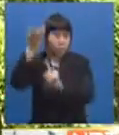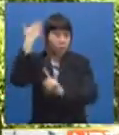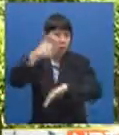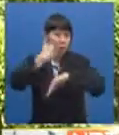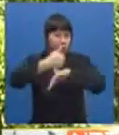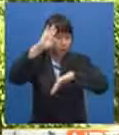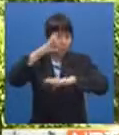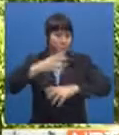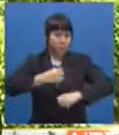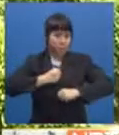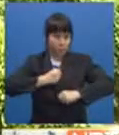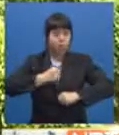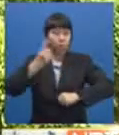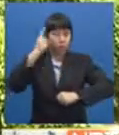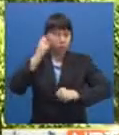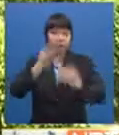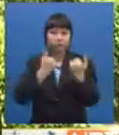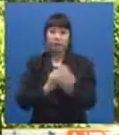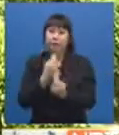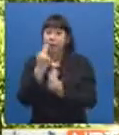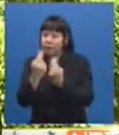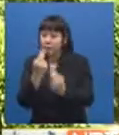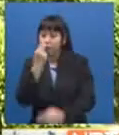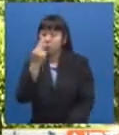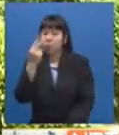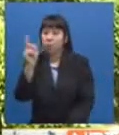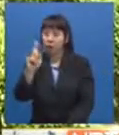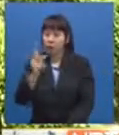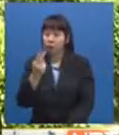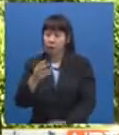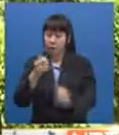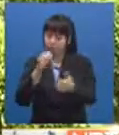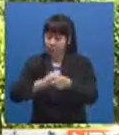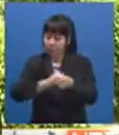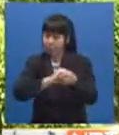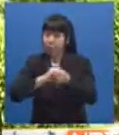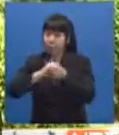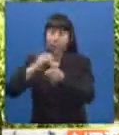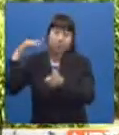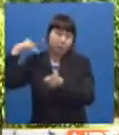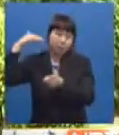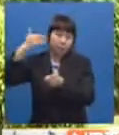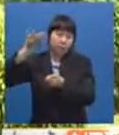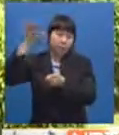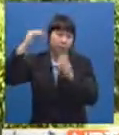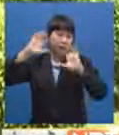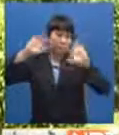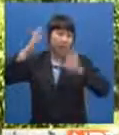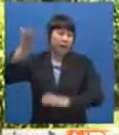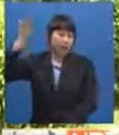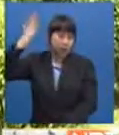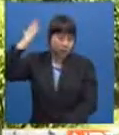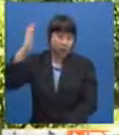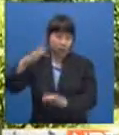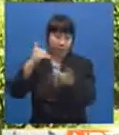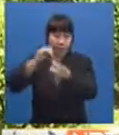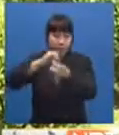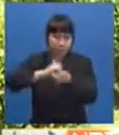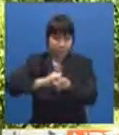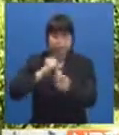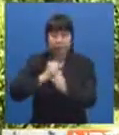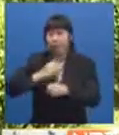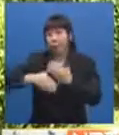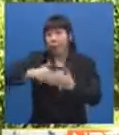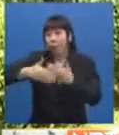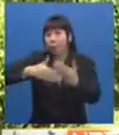ที่ไปเนี่ยไปเพื่อจะไปดูที่ว่ากรอบความร่วมมือที่เรามีต่อกันมาระยะเวลารัฐบาลที่ผ่านมาเนี่ยมันมีการเดินหน้าไปถึง